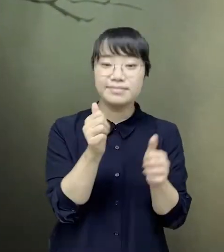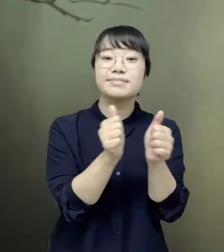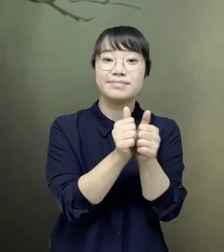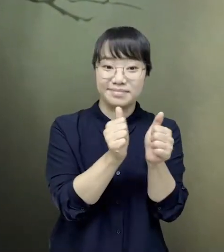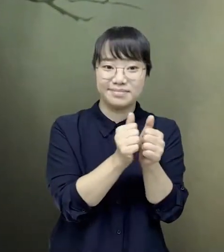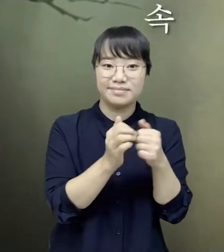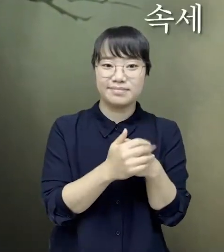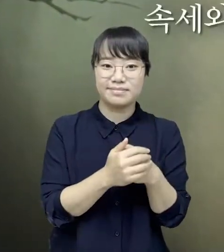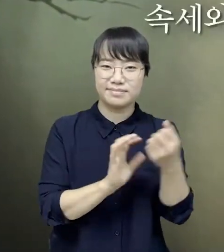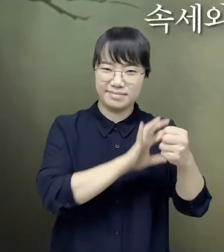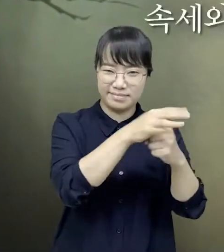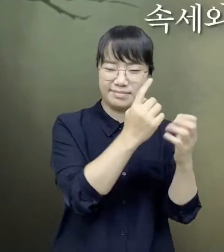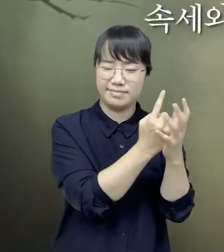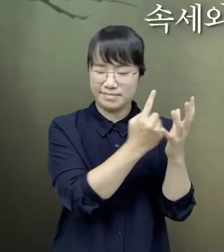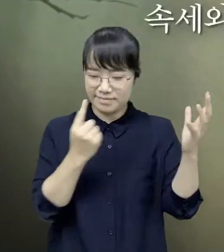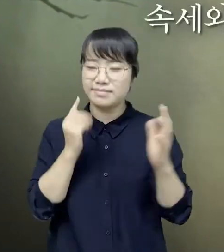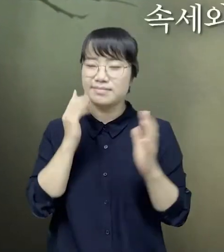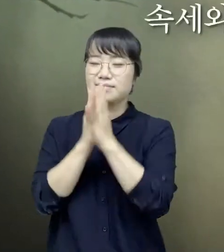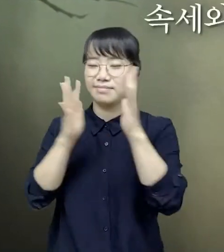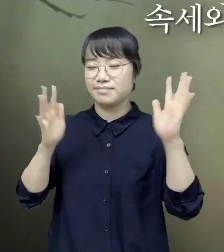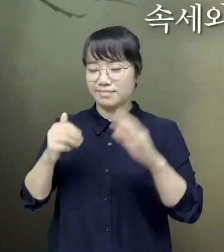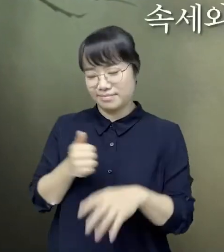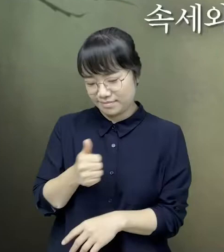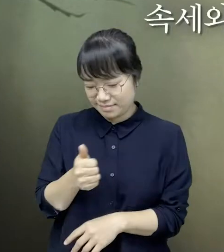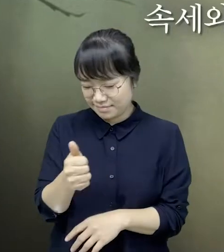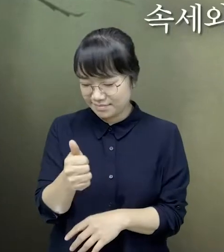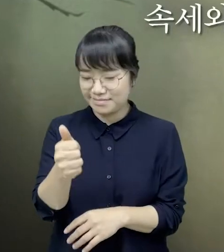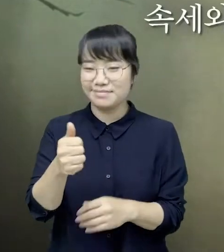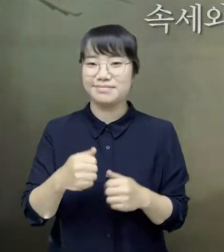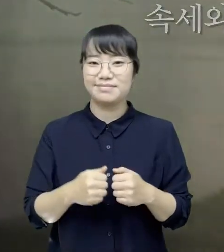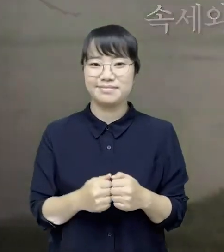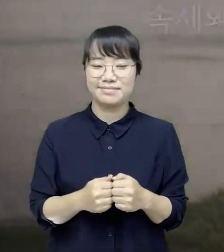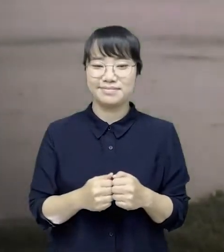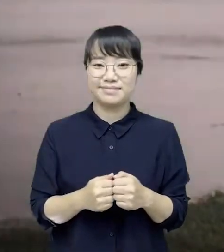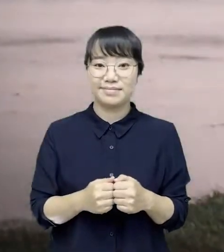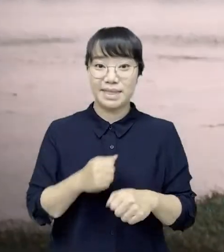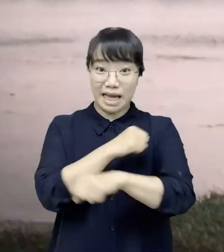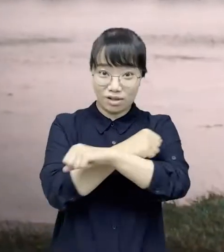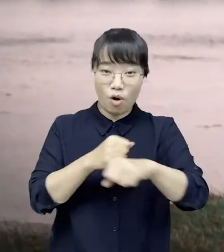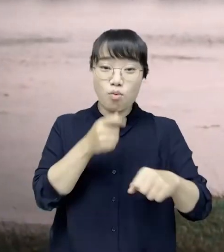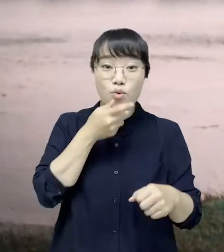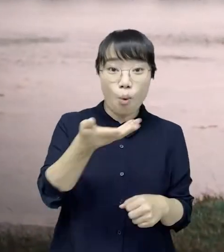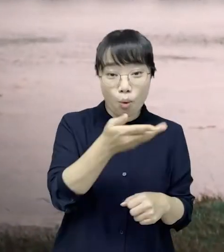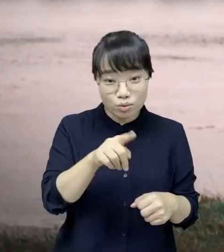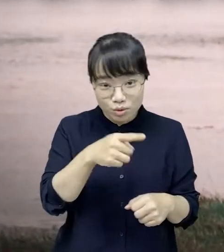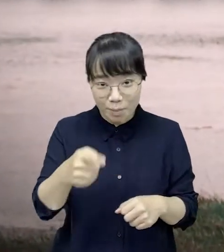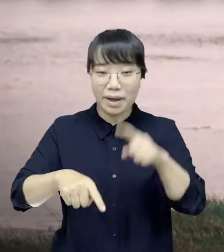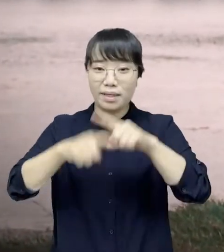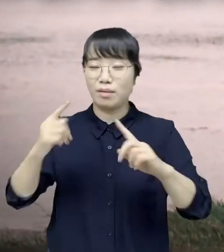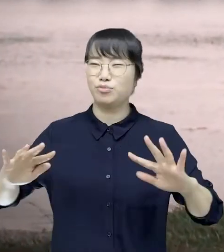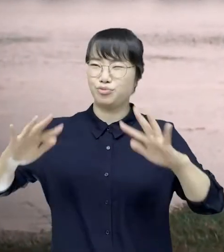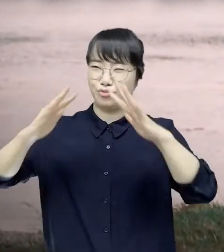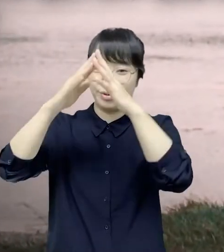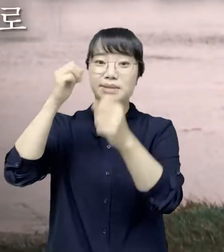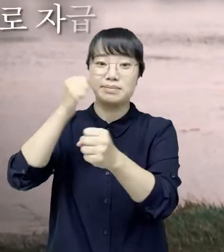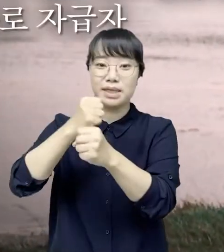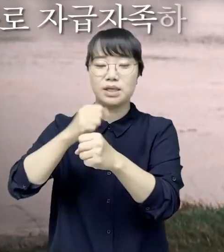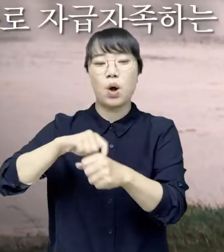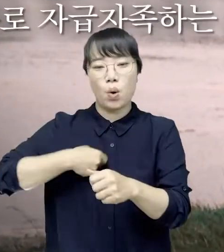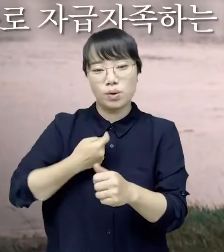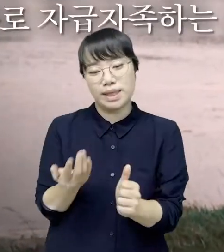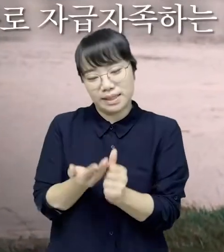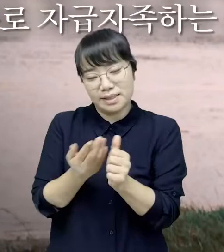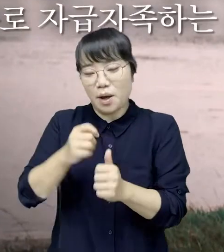28살의 청년이 속세와 연을 끊고 숲으로 들어갔다. 그는 넓은 호수 옆에 작은 오두막을 짓고